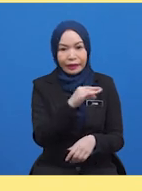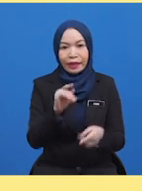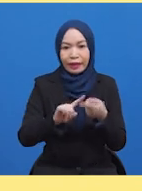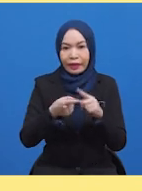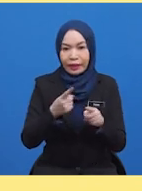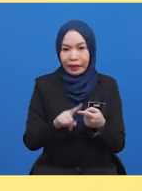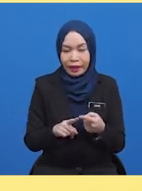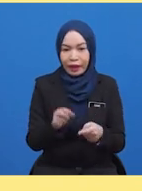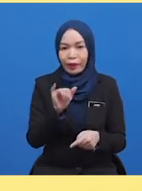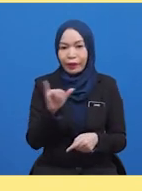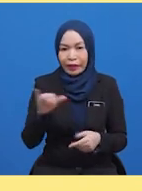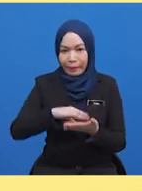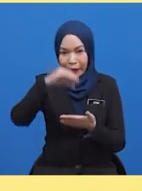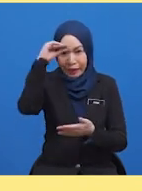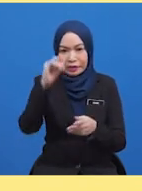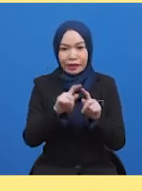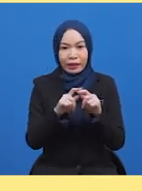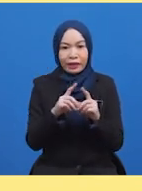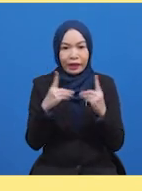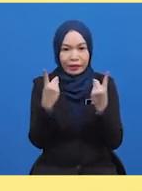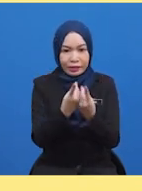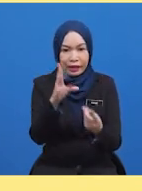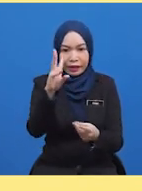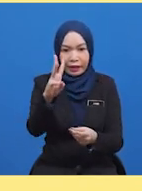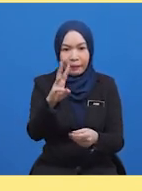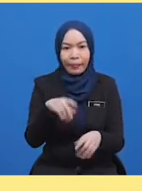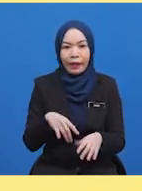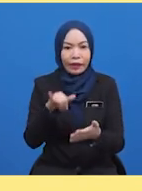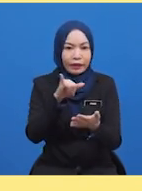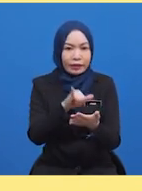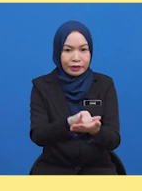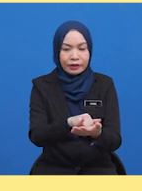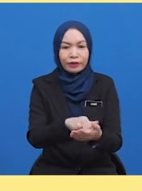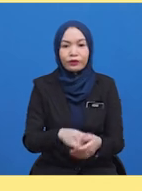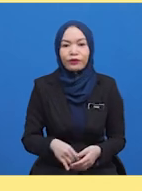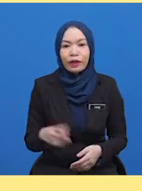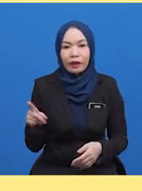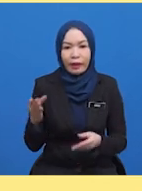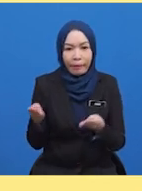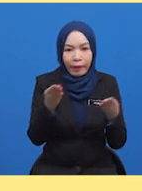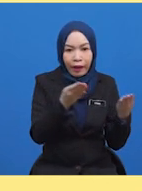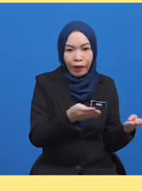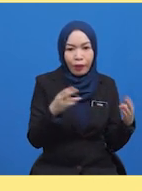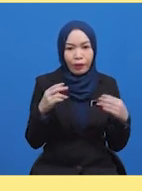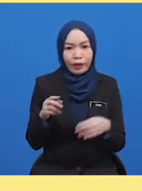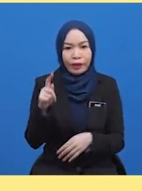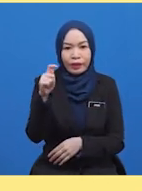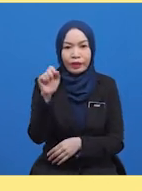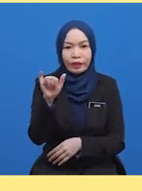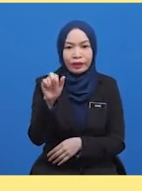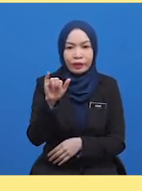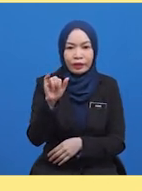di sekolah itulah beruntung membawa tuyoq dan bau yang ketiga Sungai Layung